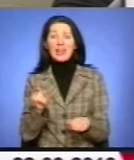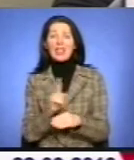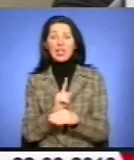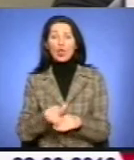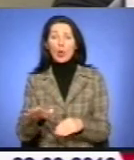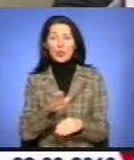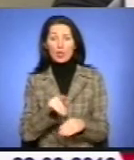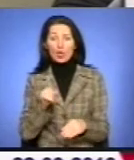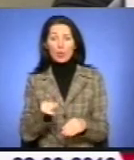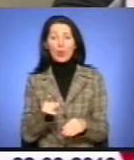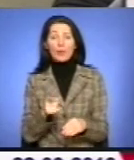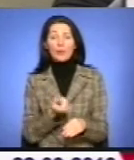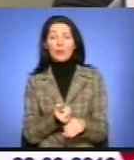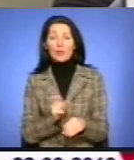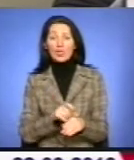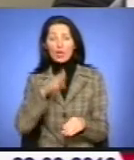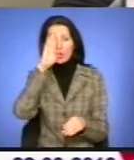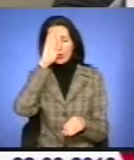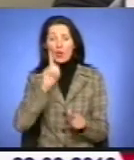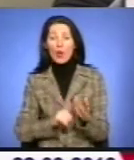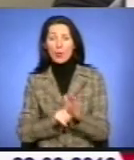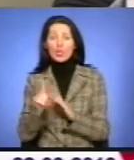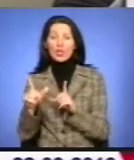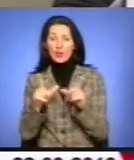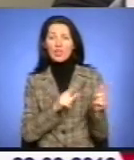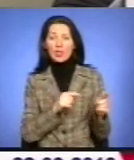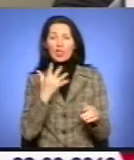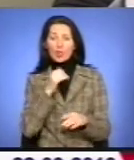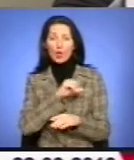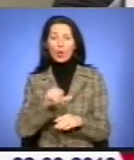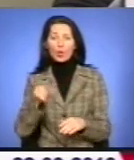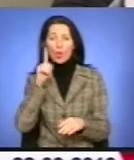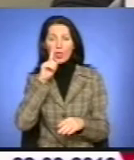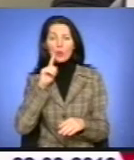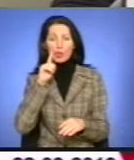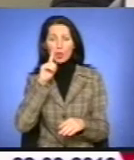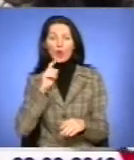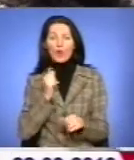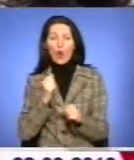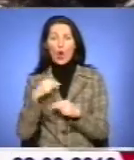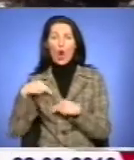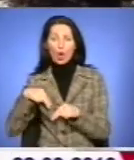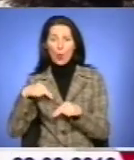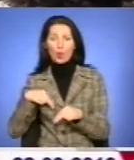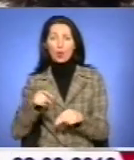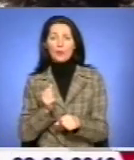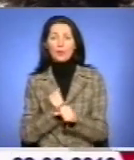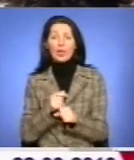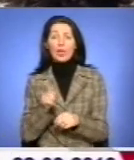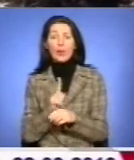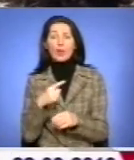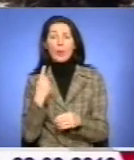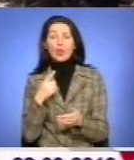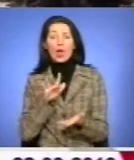Тому, власне, і більше чоловіків почало виїздити за кордон на тимчасову роботу. Працівники Тернопільського обласного